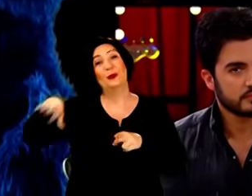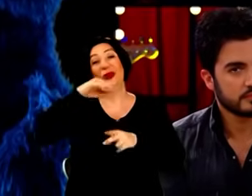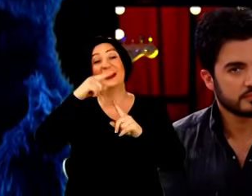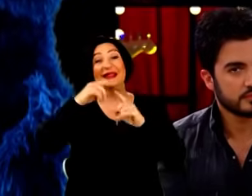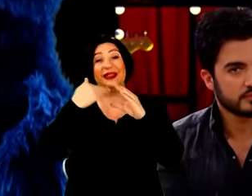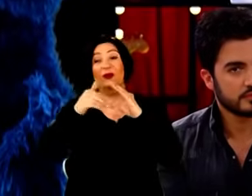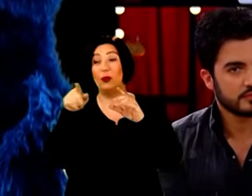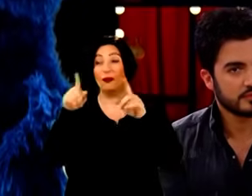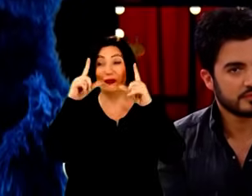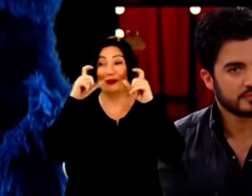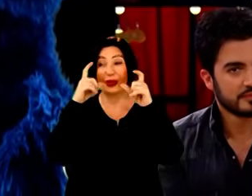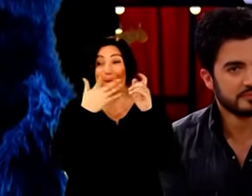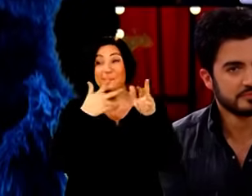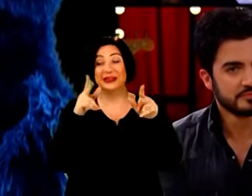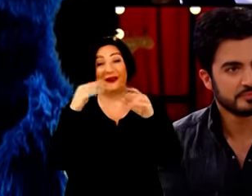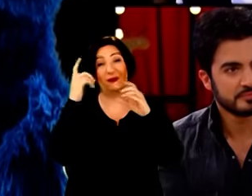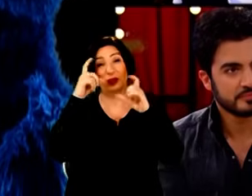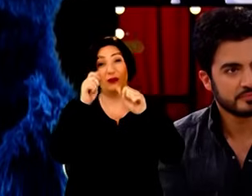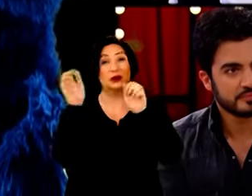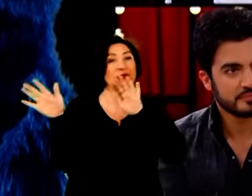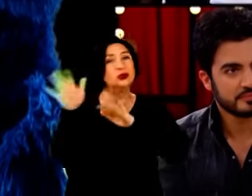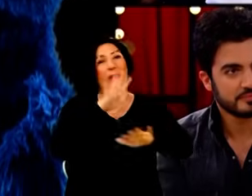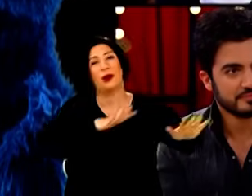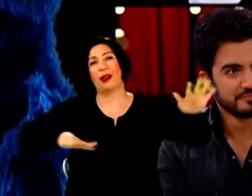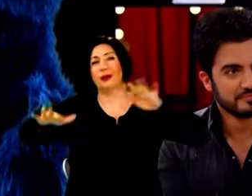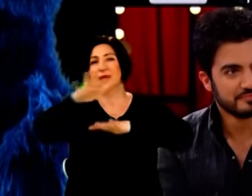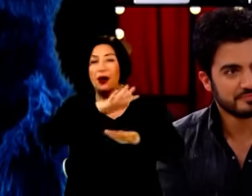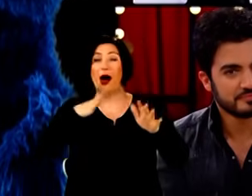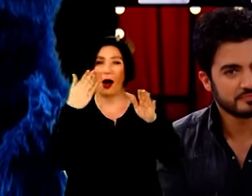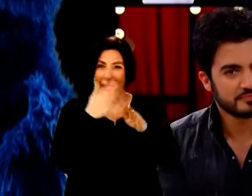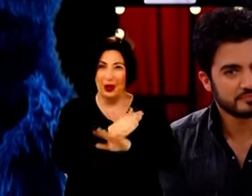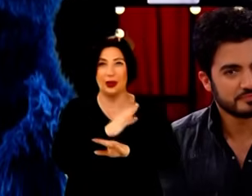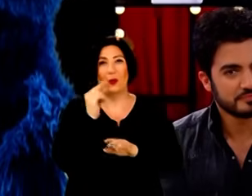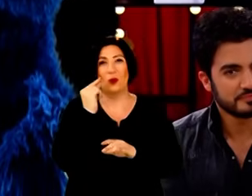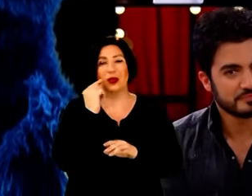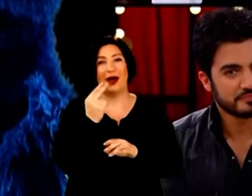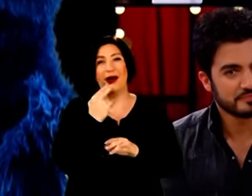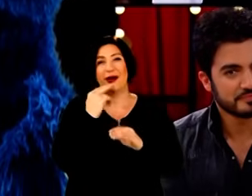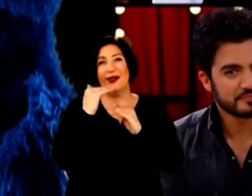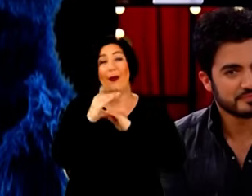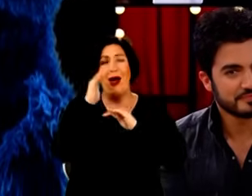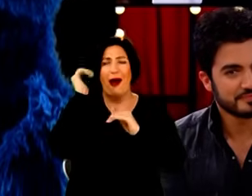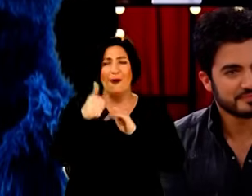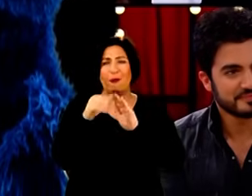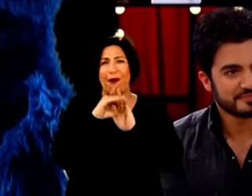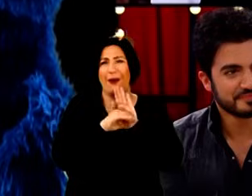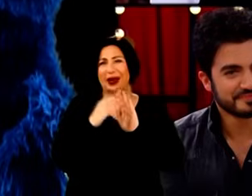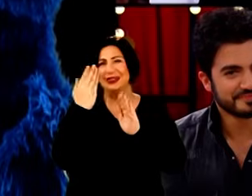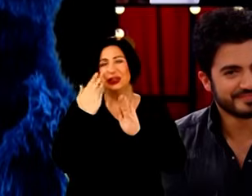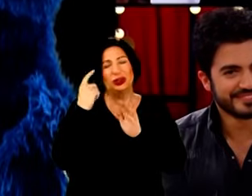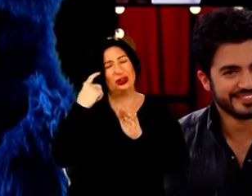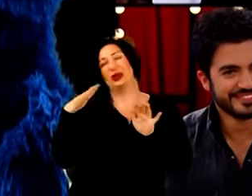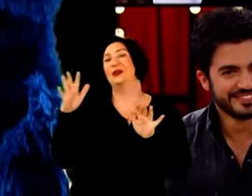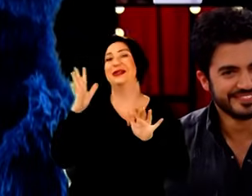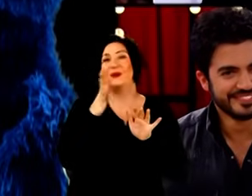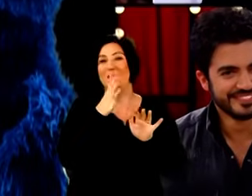Twitter bu fotoğraflar, benzeri fotoğraflarla çalkalandı. Hakikaten Bülent Hanım her programda izleyiciyi şaşırtmasını